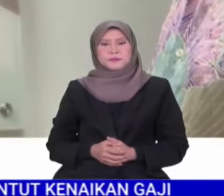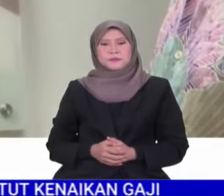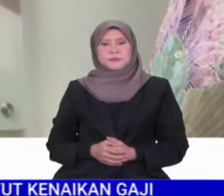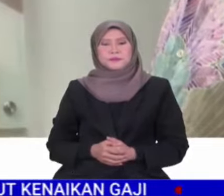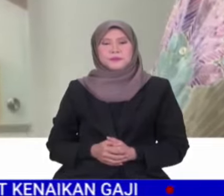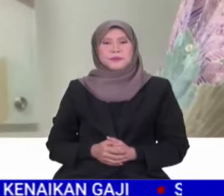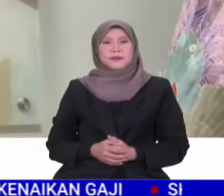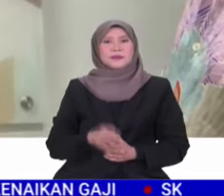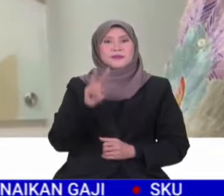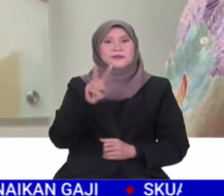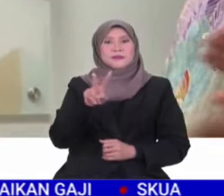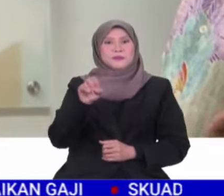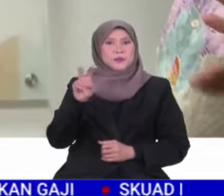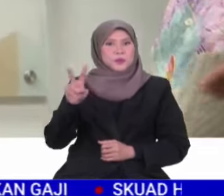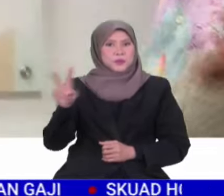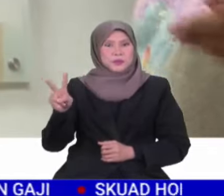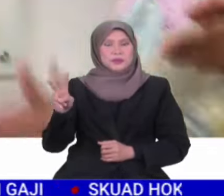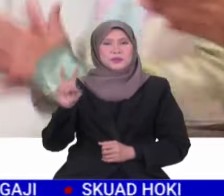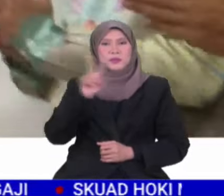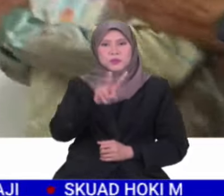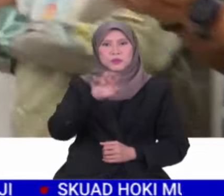sepanjang tahun 2022,